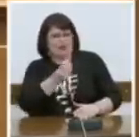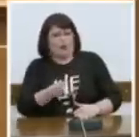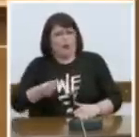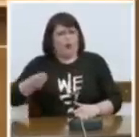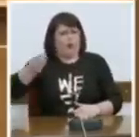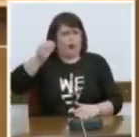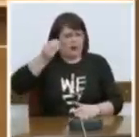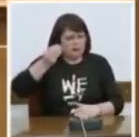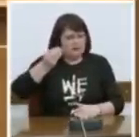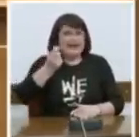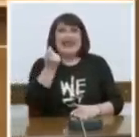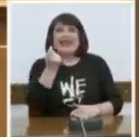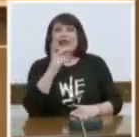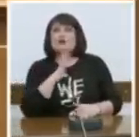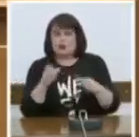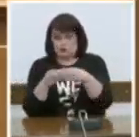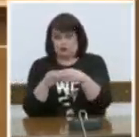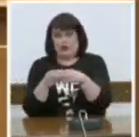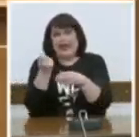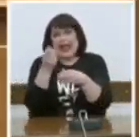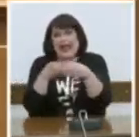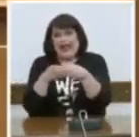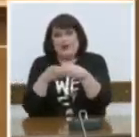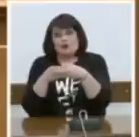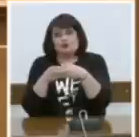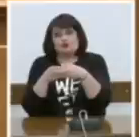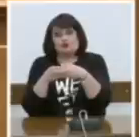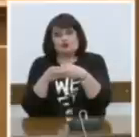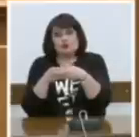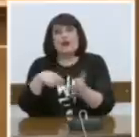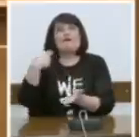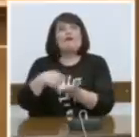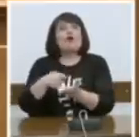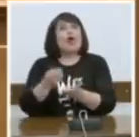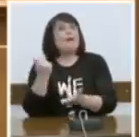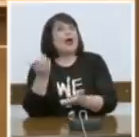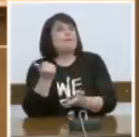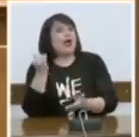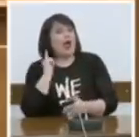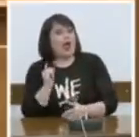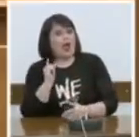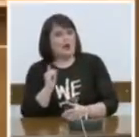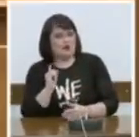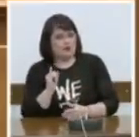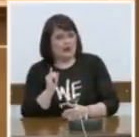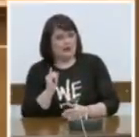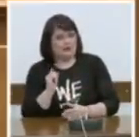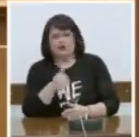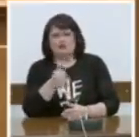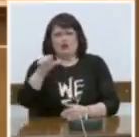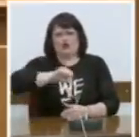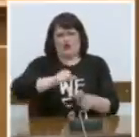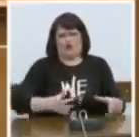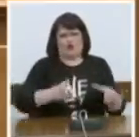υπερκέρδη είναι για λίγους. Και γιατί είναι για λίγους? Γιατί ενώ δεν έχουν φορολογηθεί ακόμα. Δεν είναι μόνο στα δηληστήρια, ούτε της